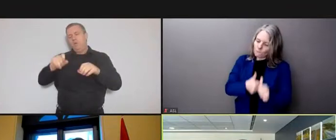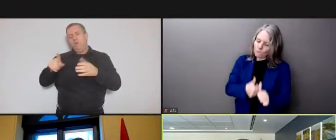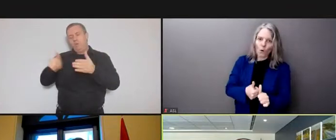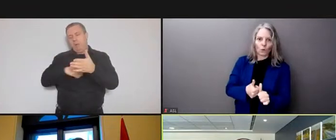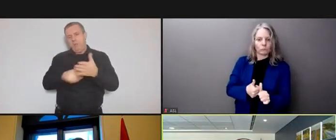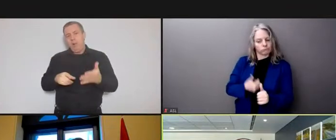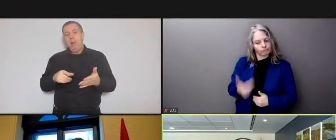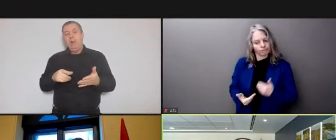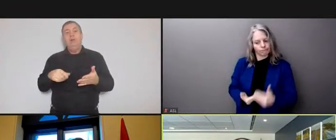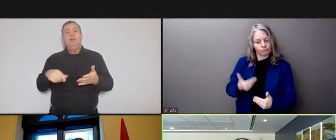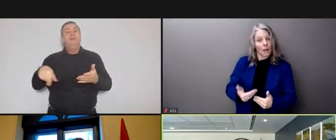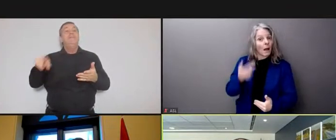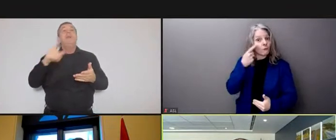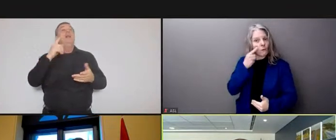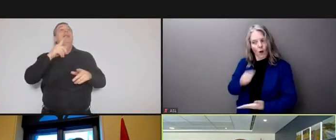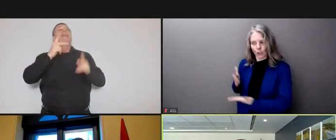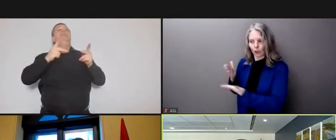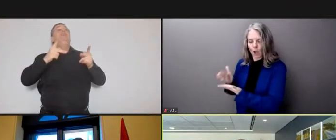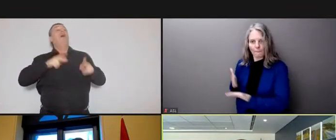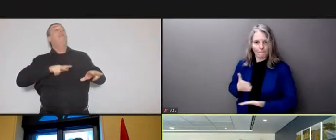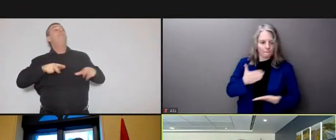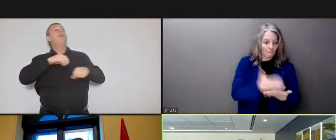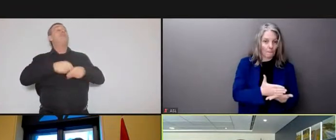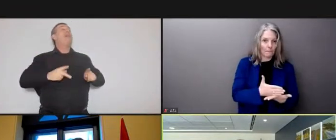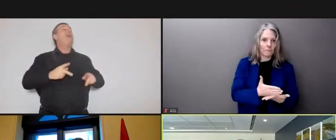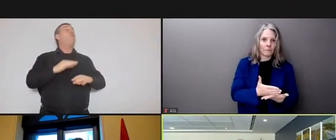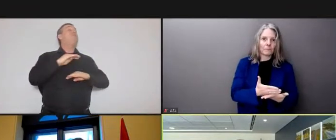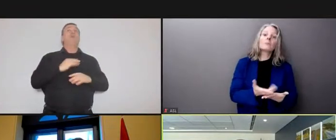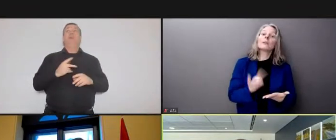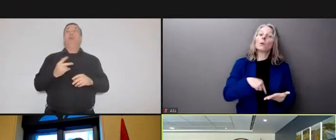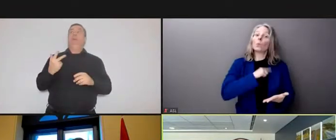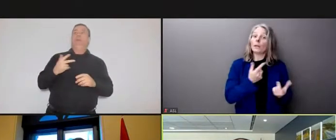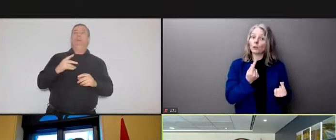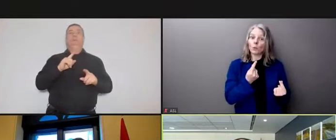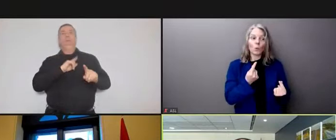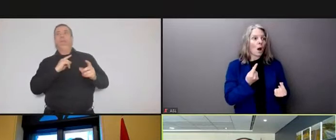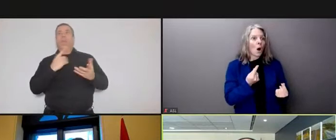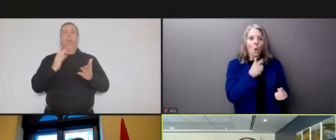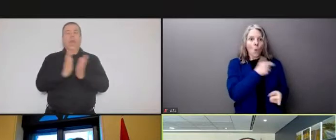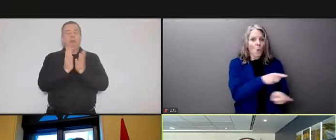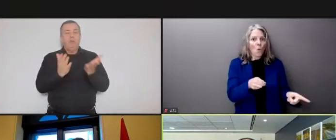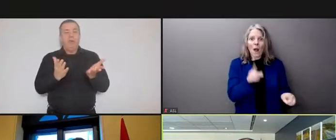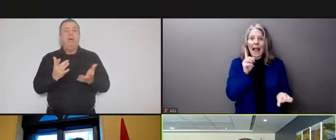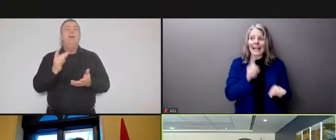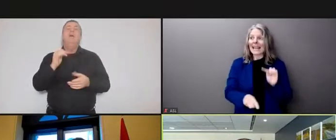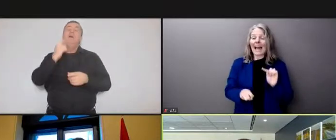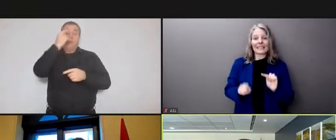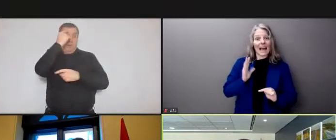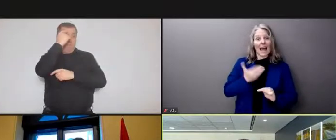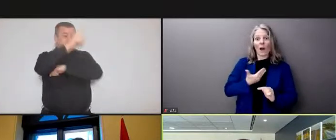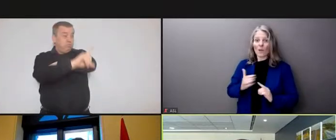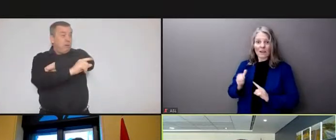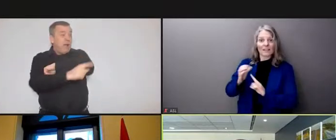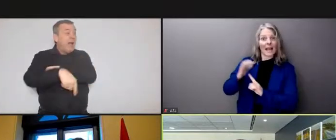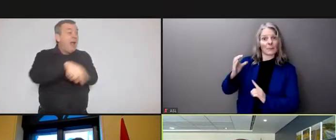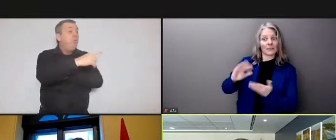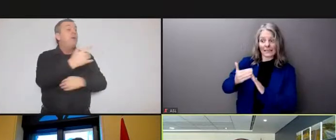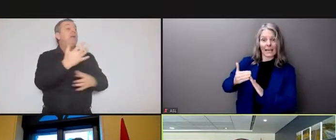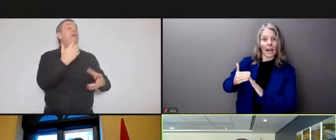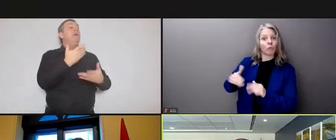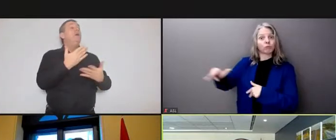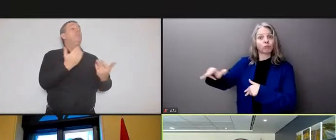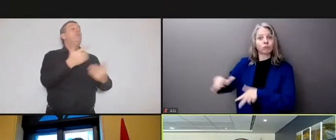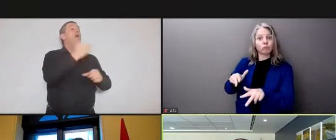peuvent plus marcher en sécurité dans les rues de notre capitale nous l'invoquons au nom du droit des travailleurs de gagner leur vie et des